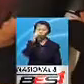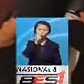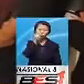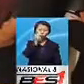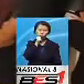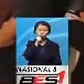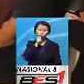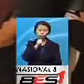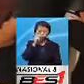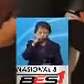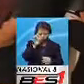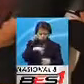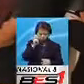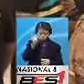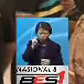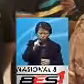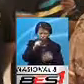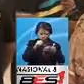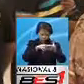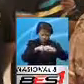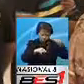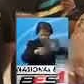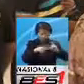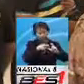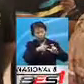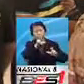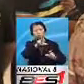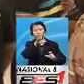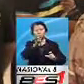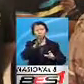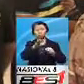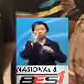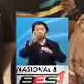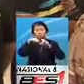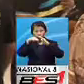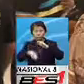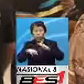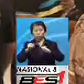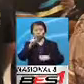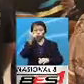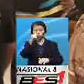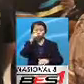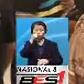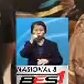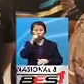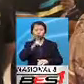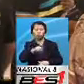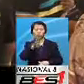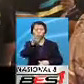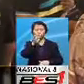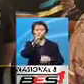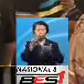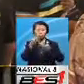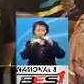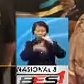hujang kencing mendapati 35 lelaki termasuk empat di bawah umur dan 10 perempuan termasuk empat yang di